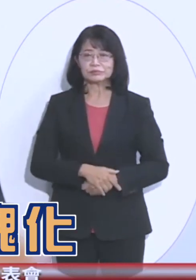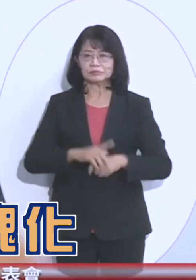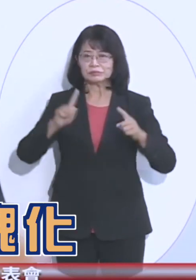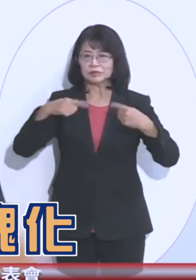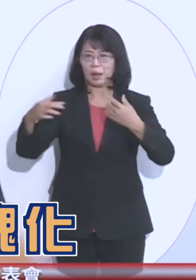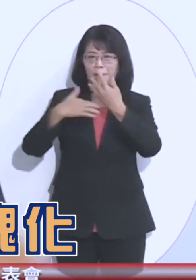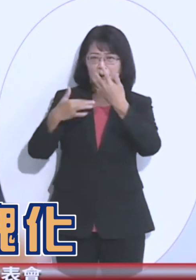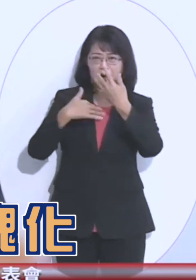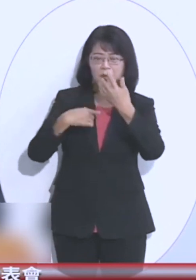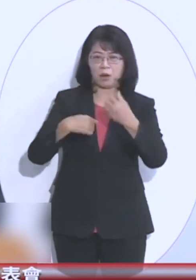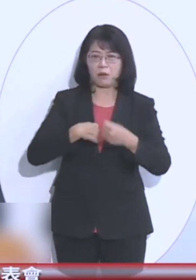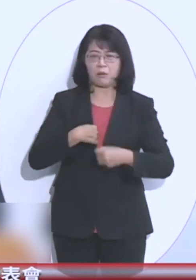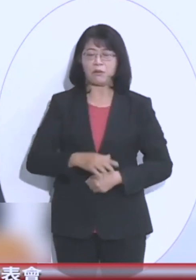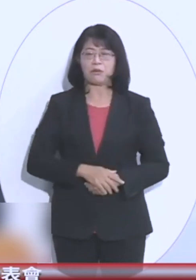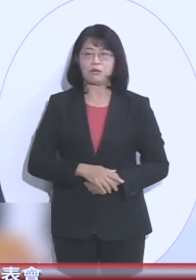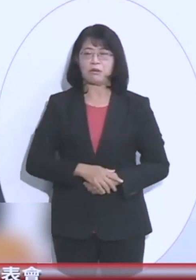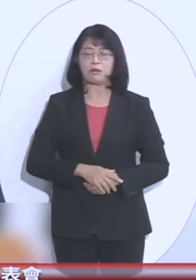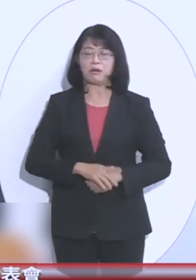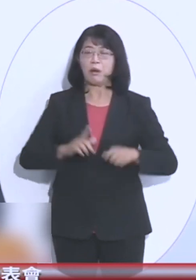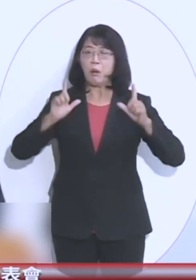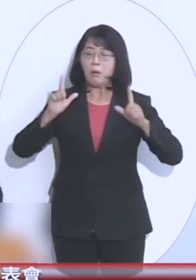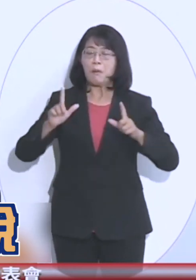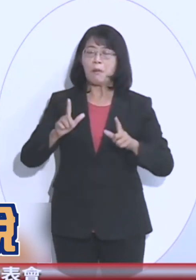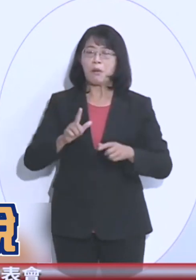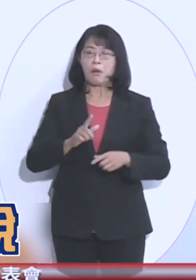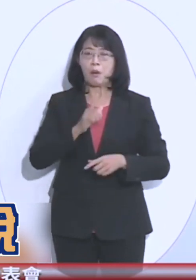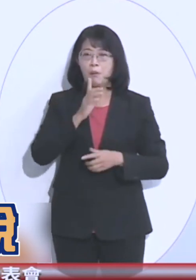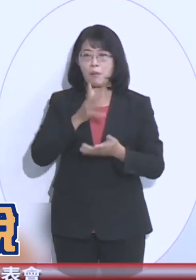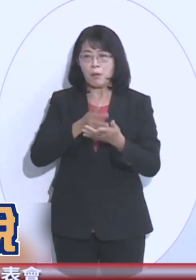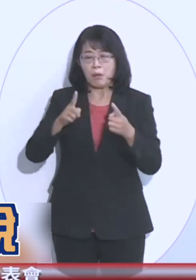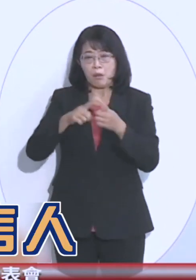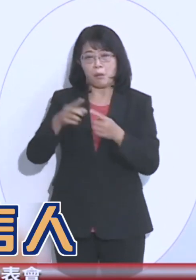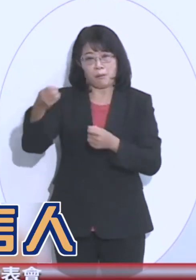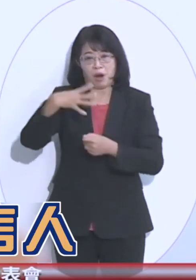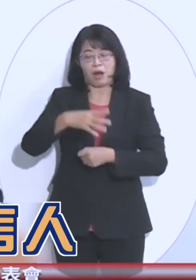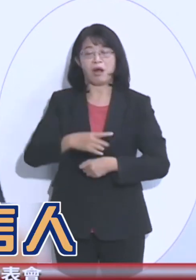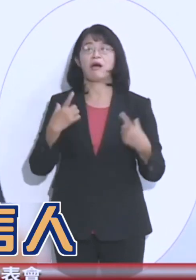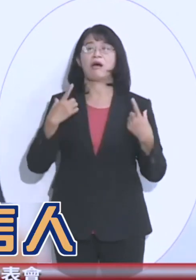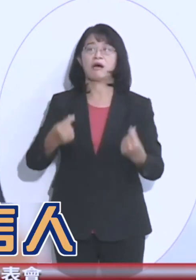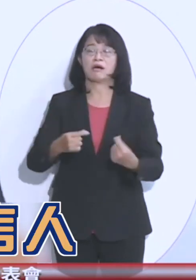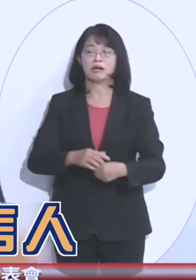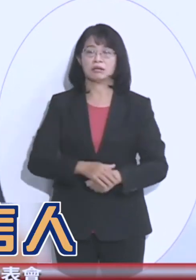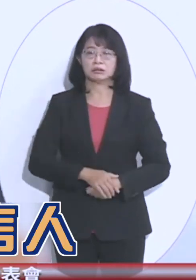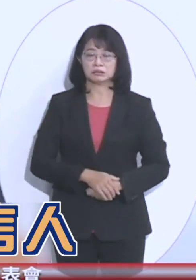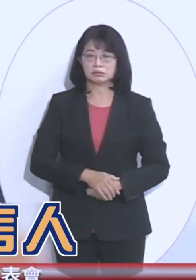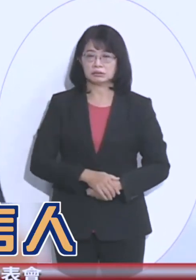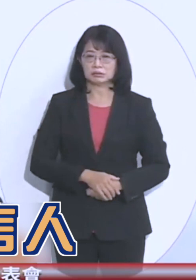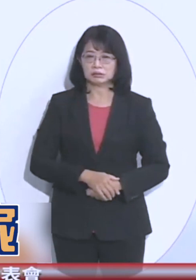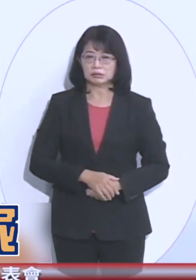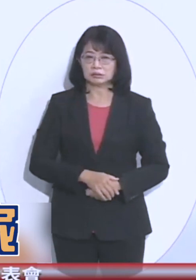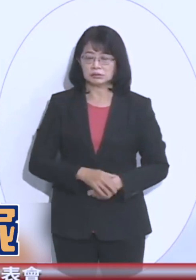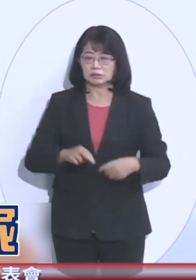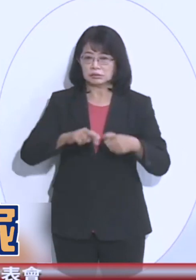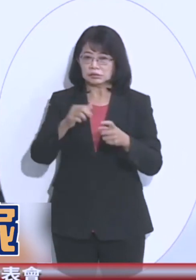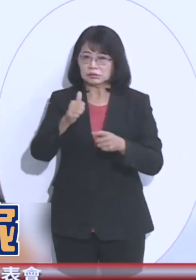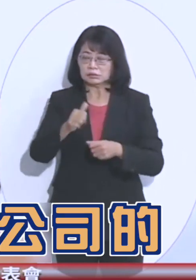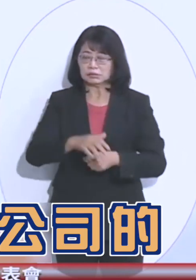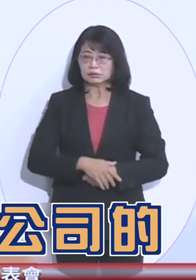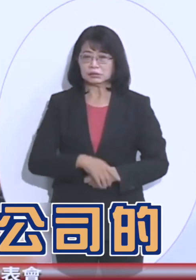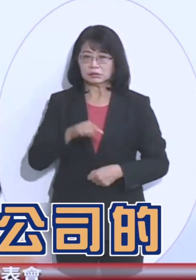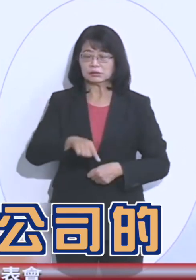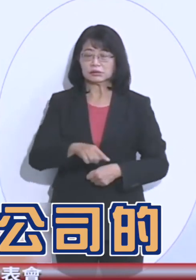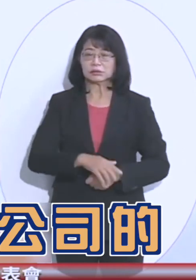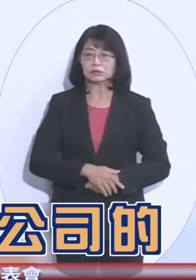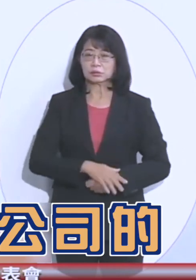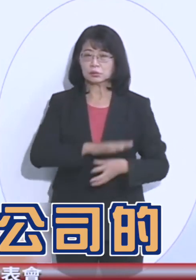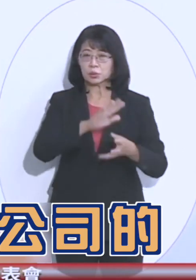抹黑、丑化，伊的发言人啊，人家来给我讲，原来李退之发言人竟然也是这间